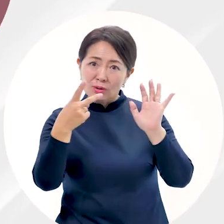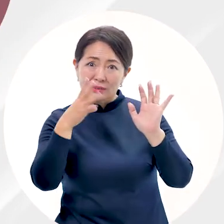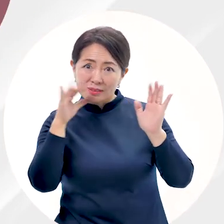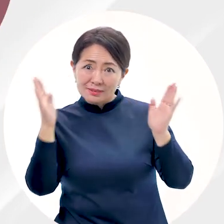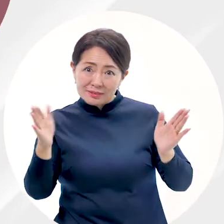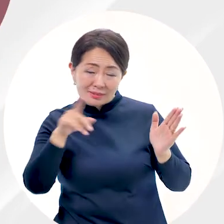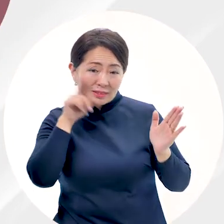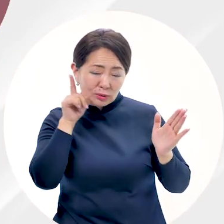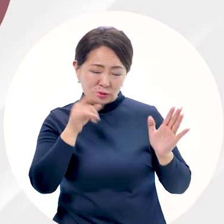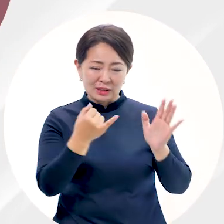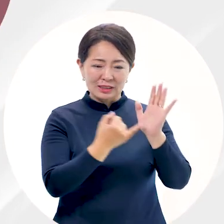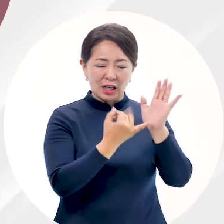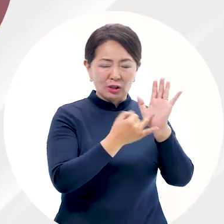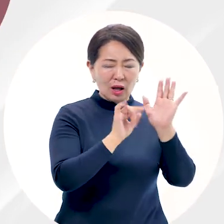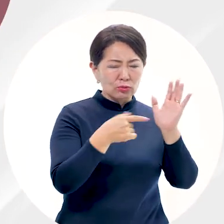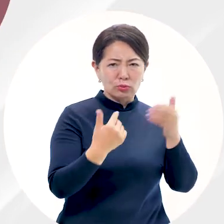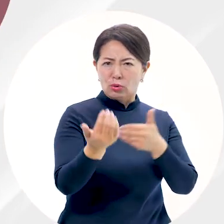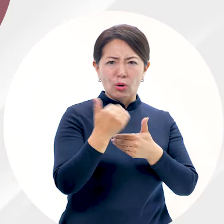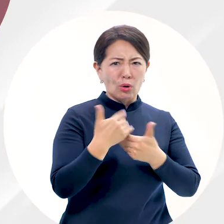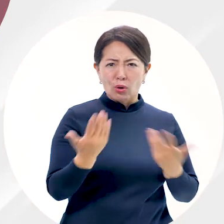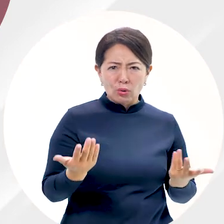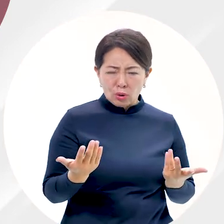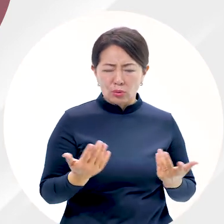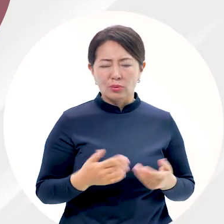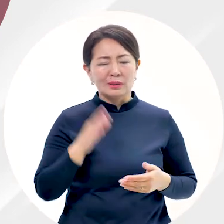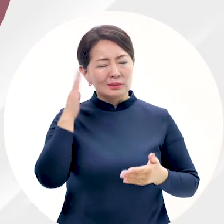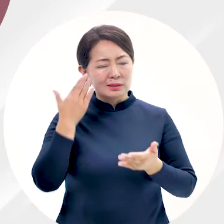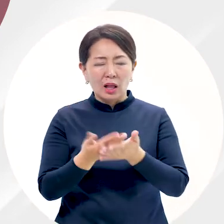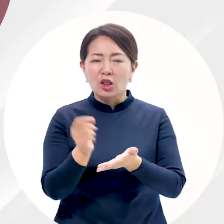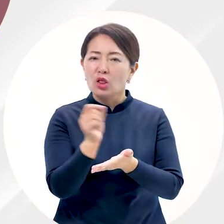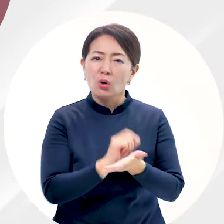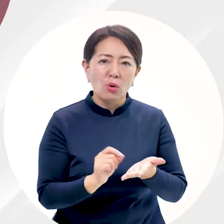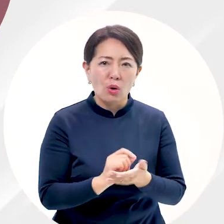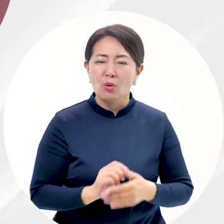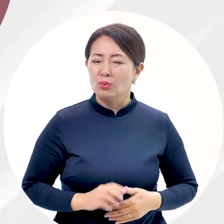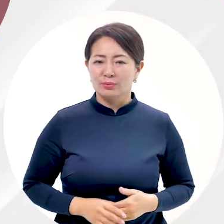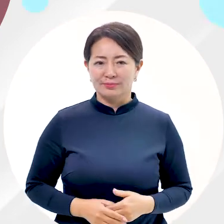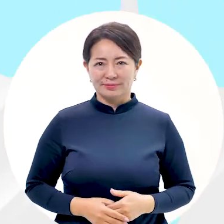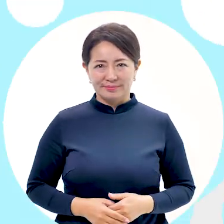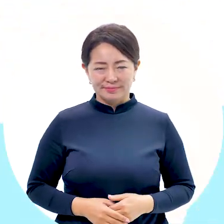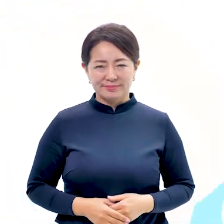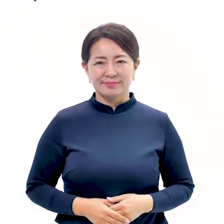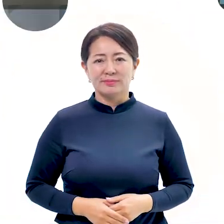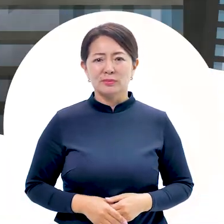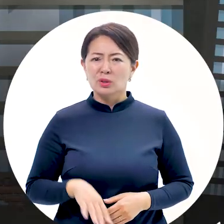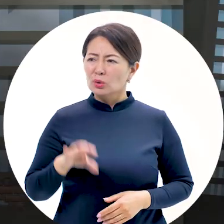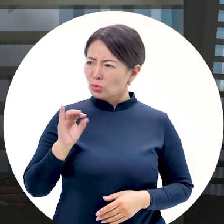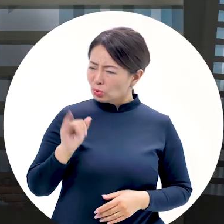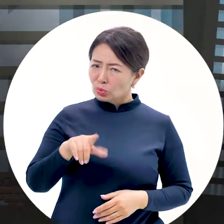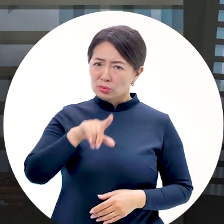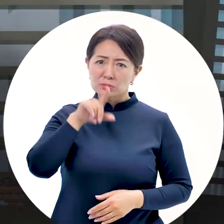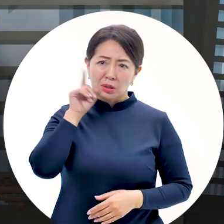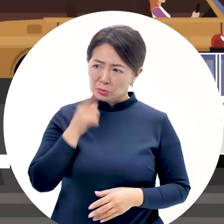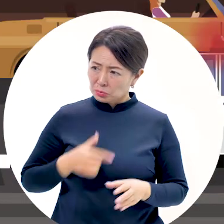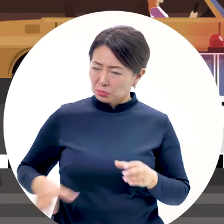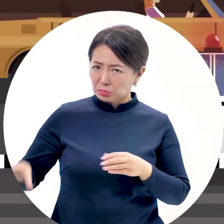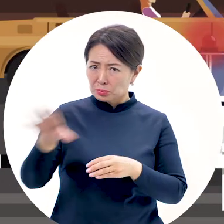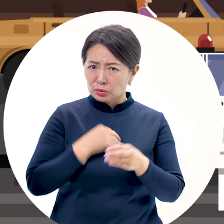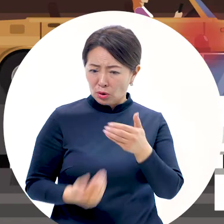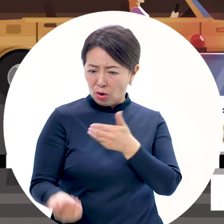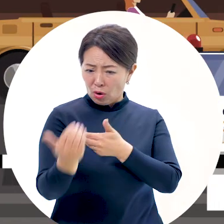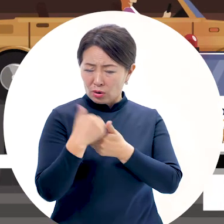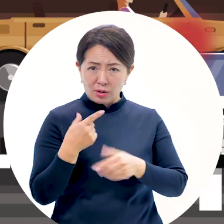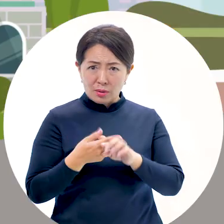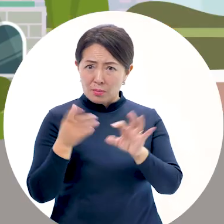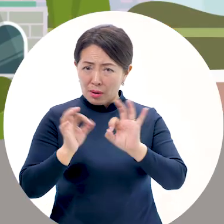залуучуудын 67.4% нь оролцоогүй буюу саналаа огт өгөөгүй байна. Юу ээ, залуучууд бид